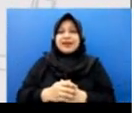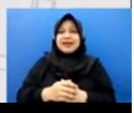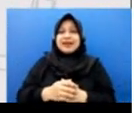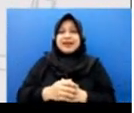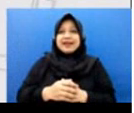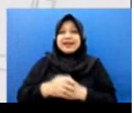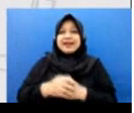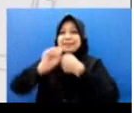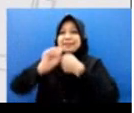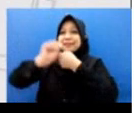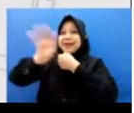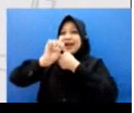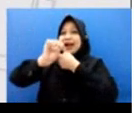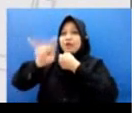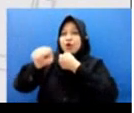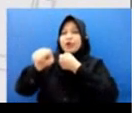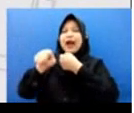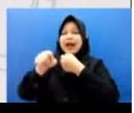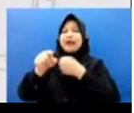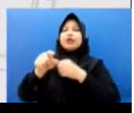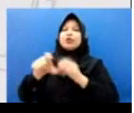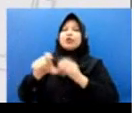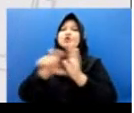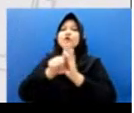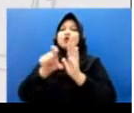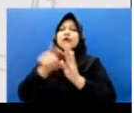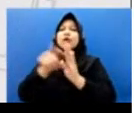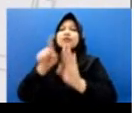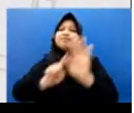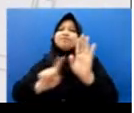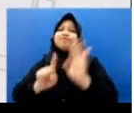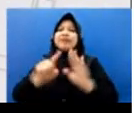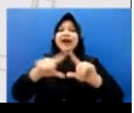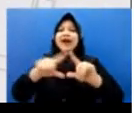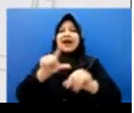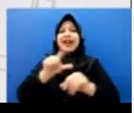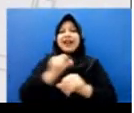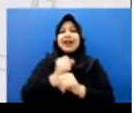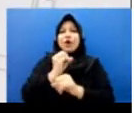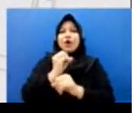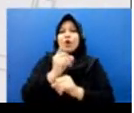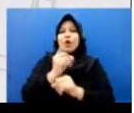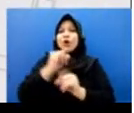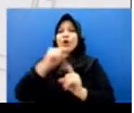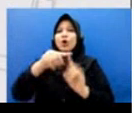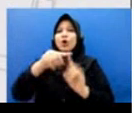mewakili algoritma internet. Setelah semua pesan-pesan ini diupload,